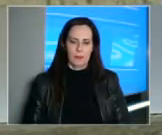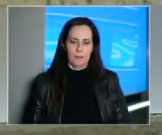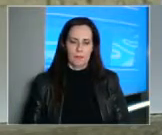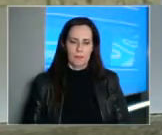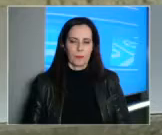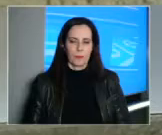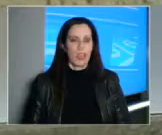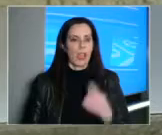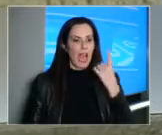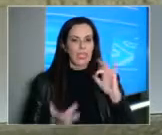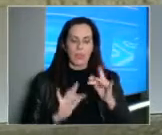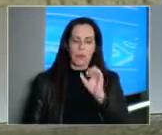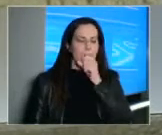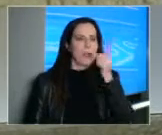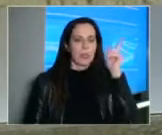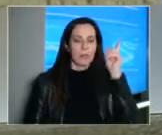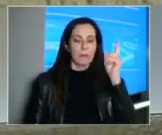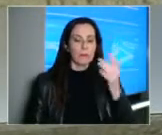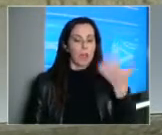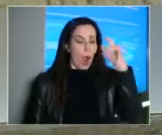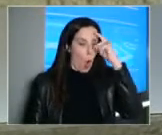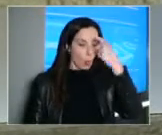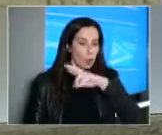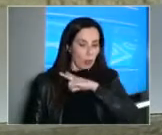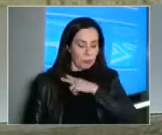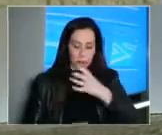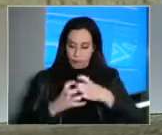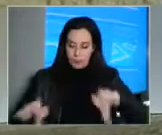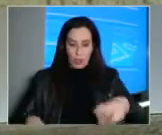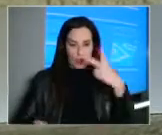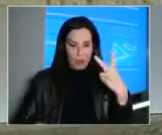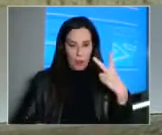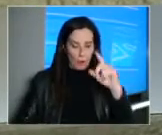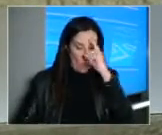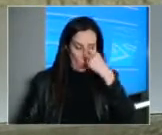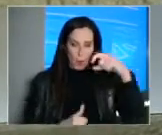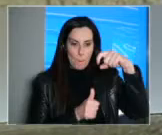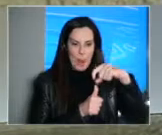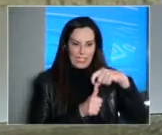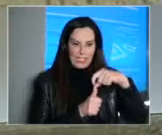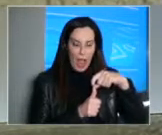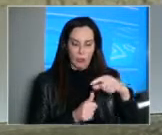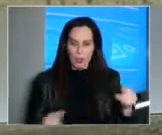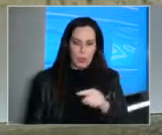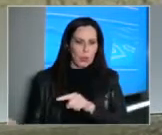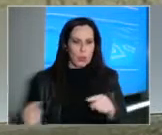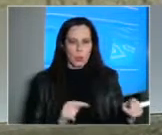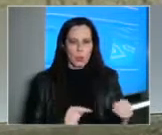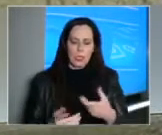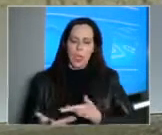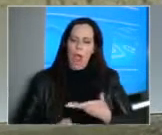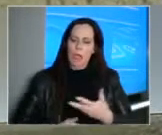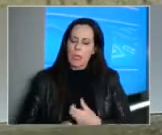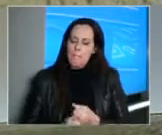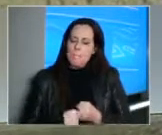זה אחד הסכסוכים הוותיקים בעולם. מאז שהודו הבריטית התפצלה לשתי מדינות, הודו ופקיסטן, השתיים הללו ביחסים